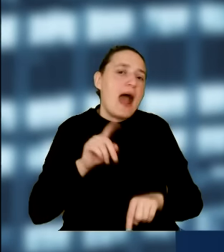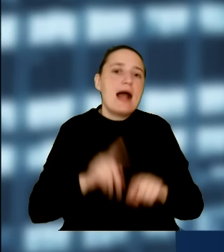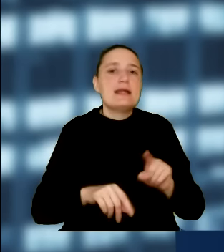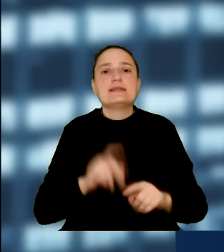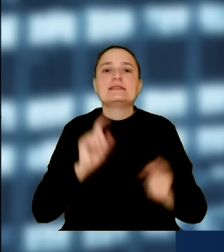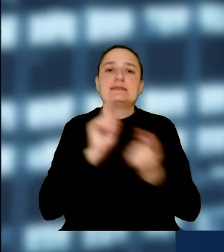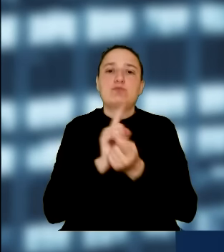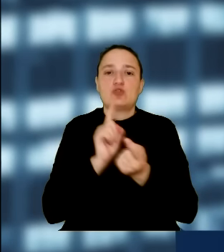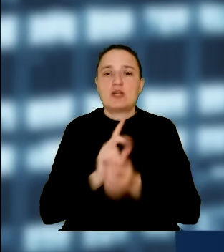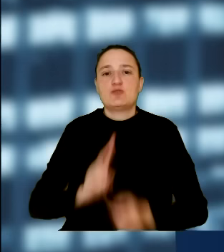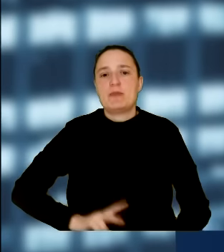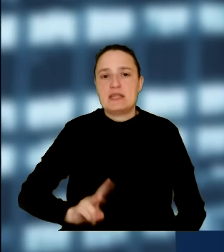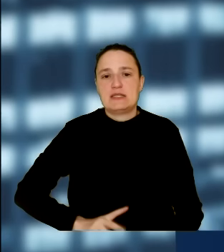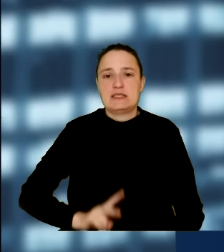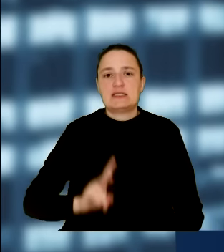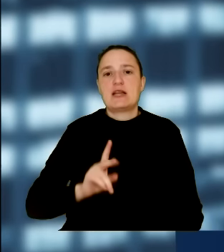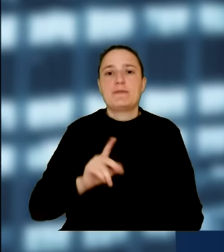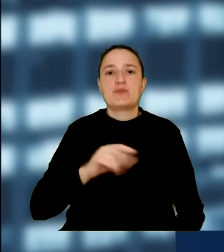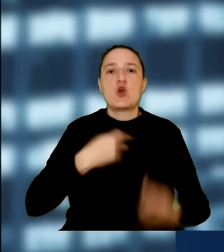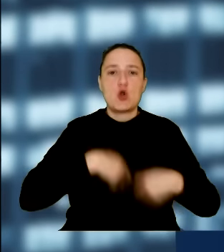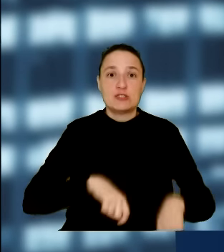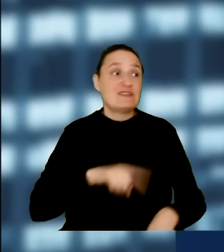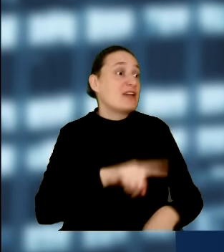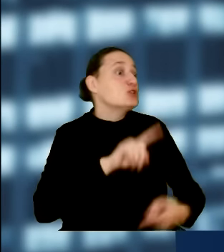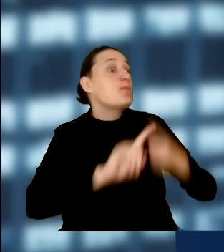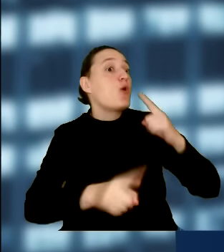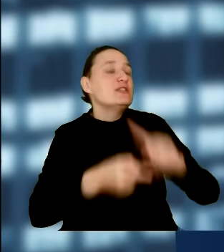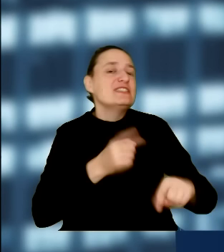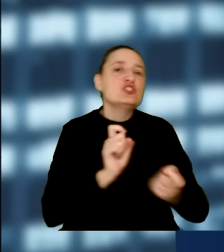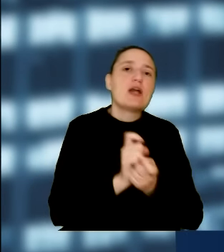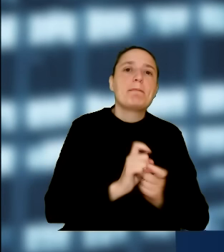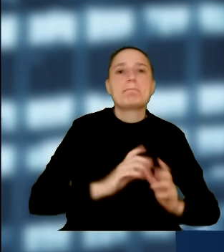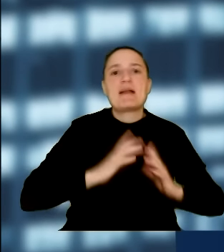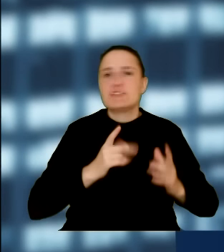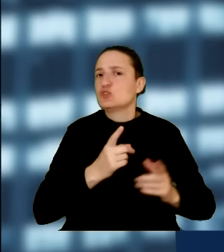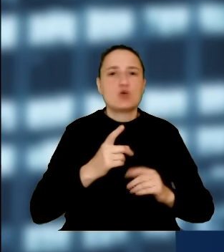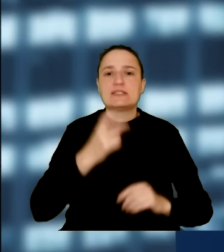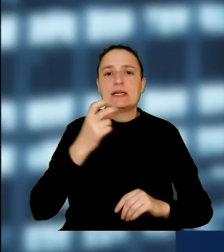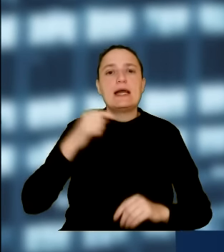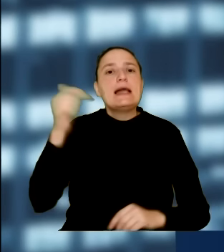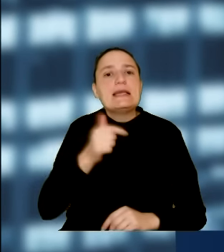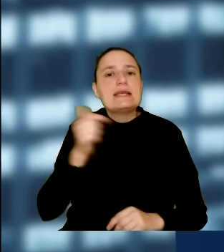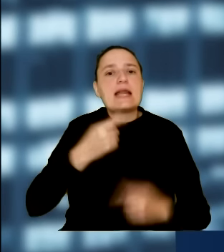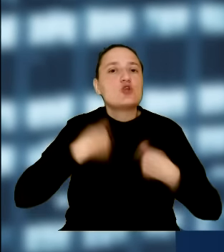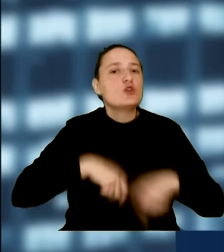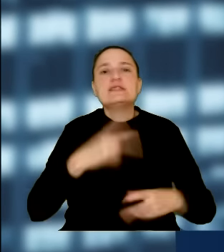spotkanie z ministrem rolnictwa. Ta polityczna manifestacja w Sejmie to nie jest obrona interesów rolników, tylko